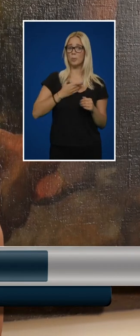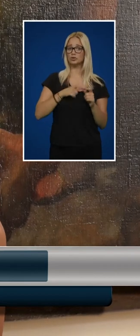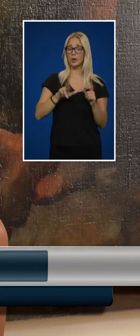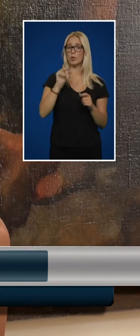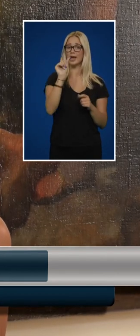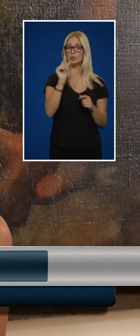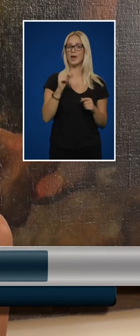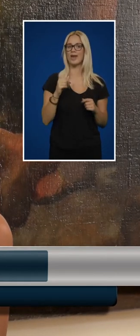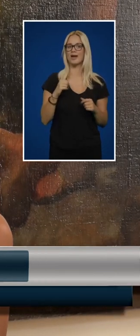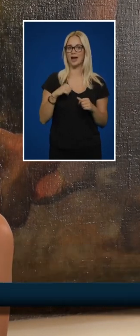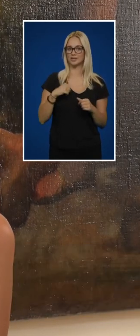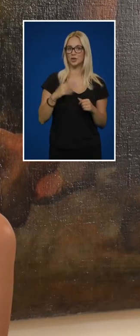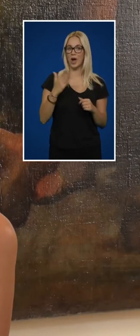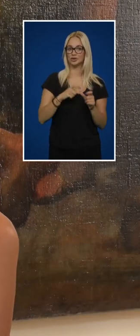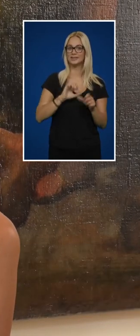ponašanja. Međutim,